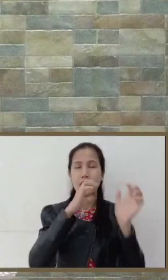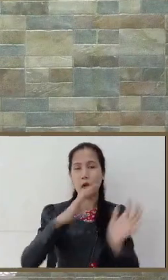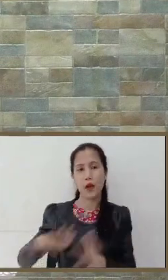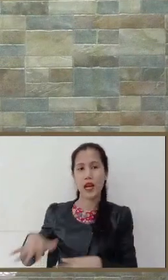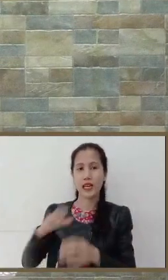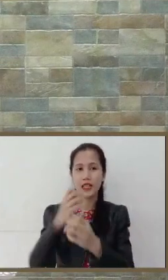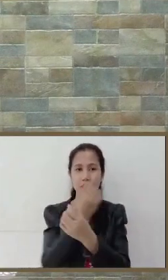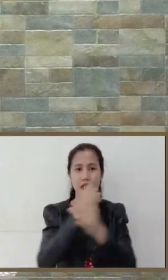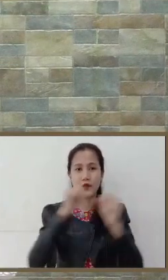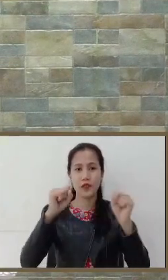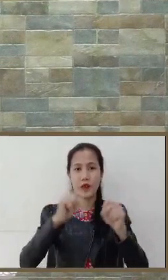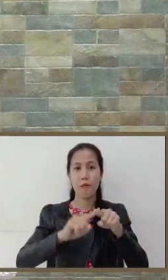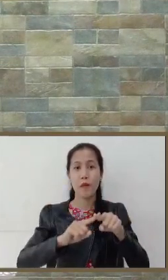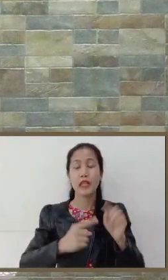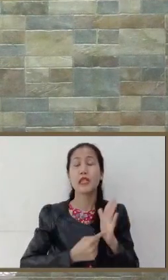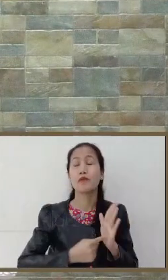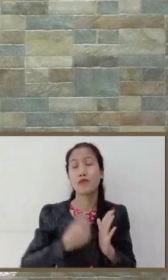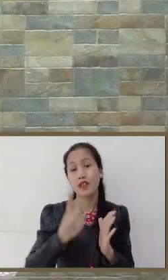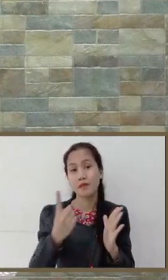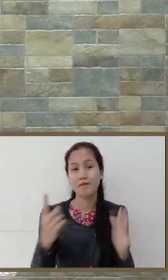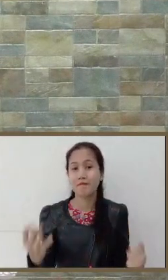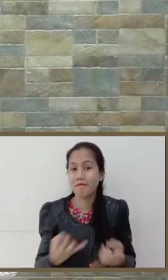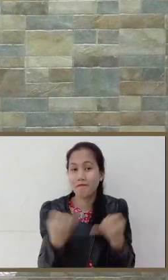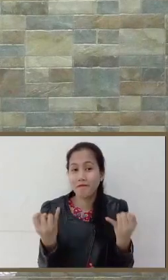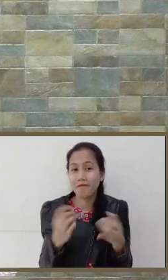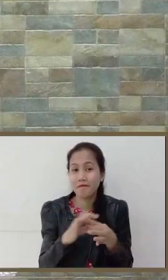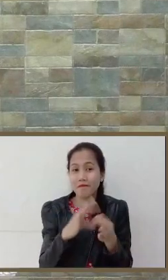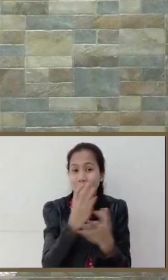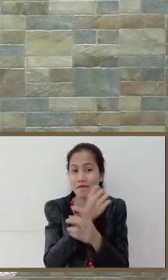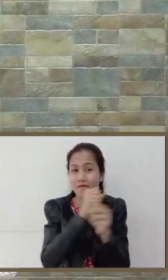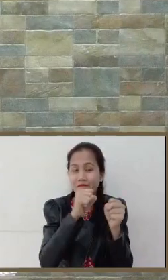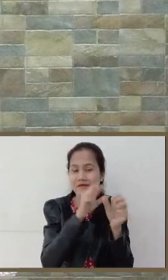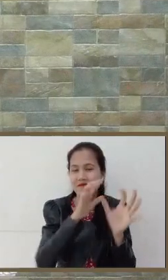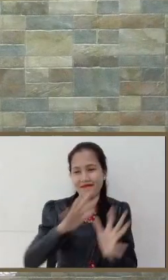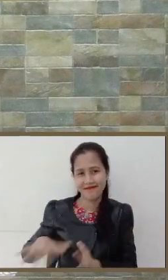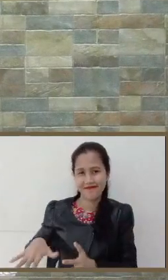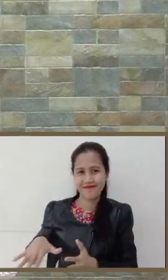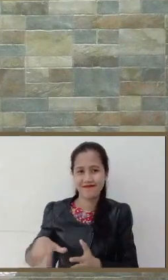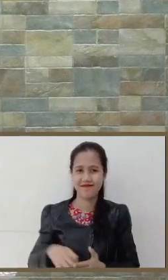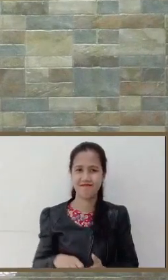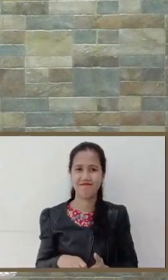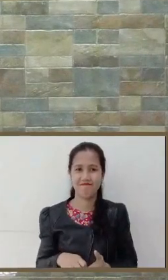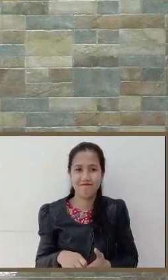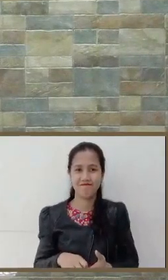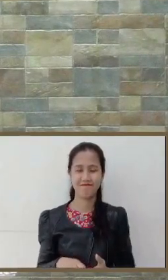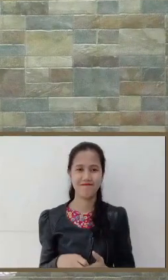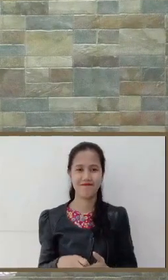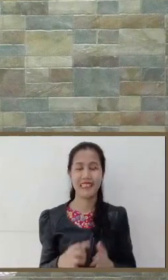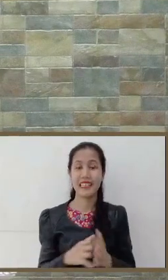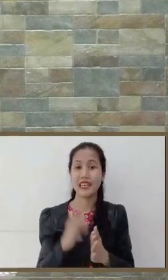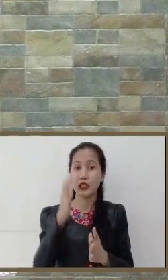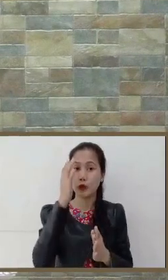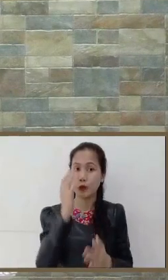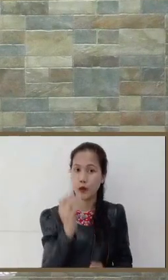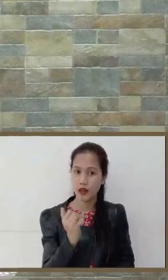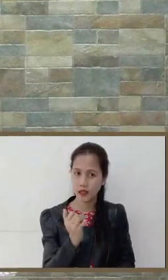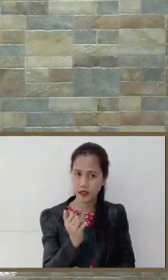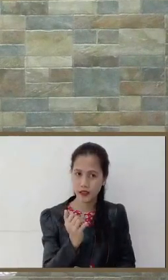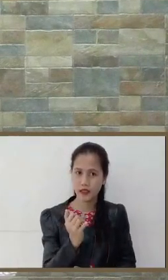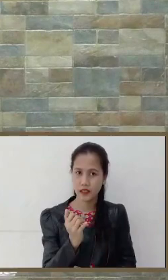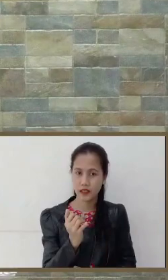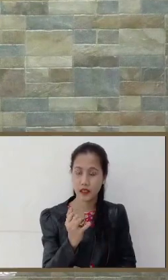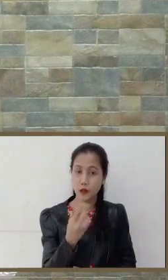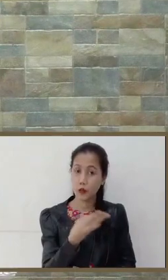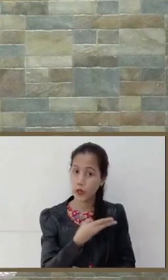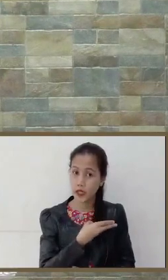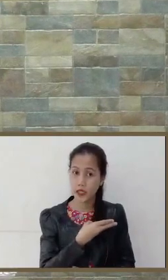joy nawawala po sa atin. Amen. Nawawala minsan yung joy ng ating kaligtasan. Kaya mga kapatid, yamang tayo na sa